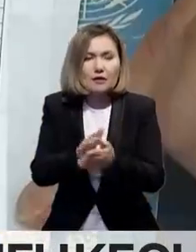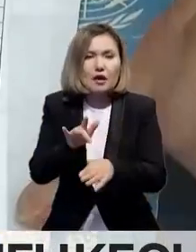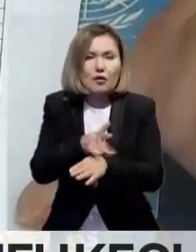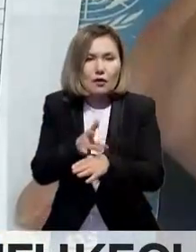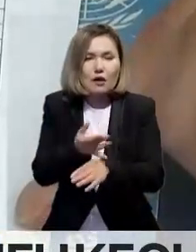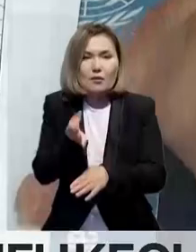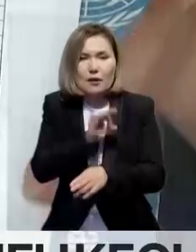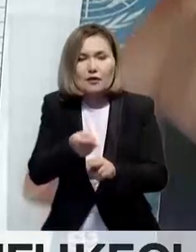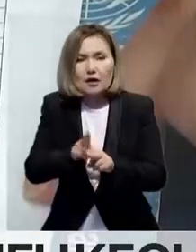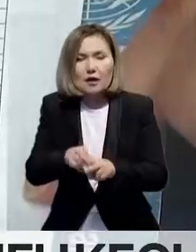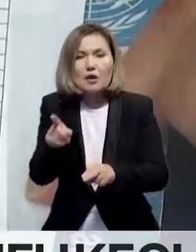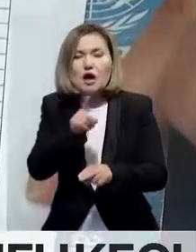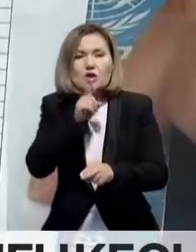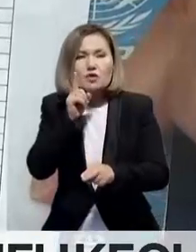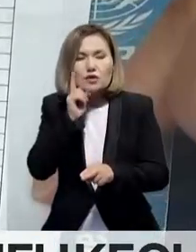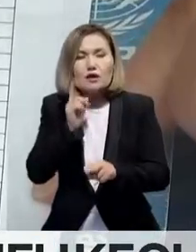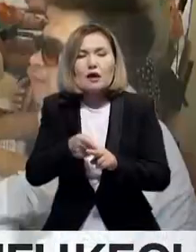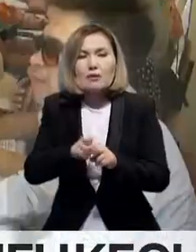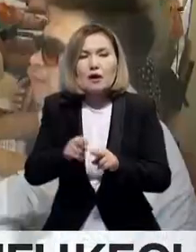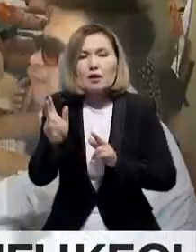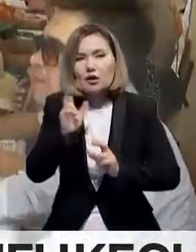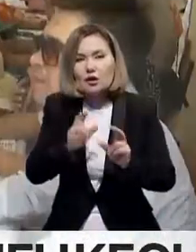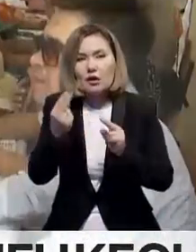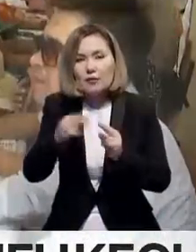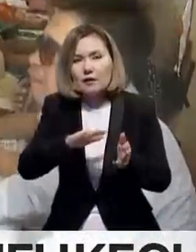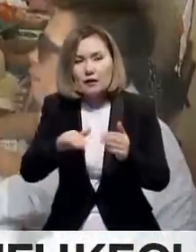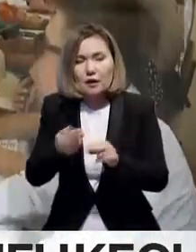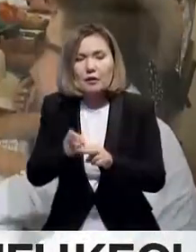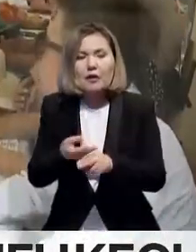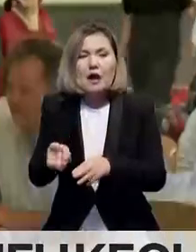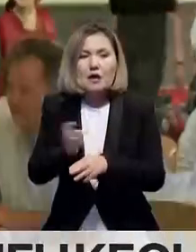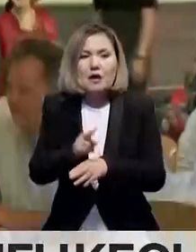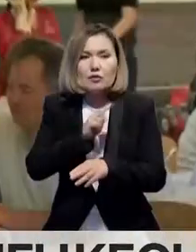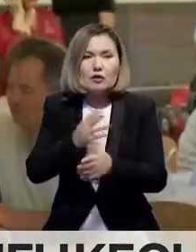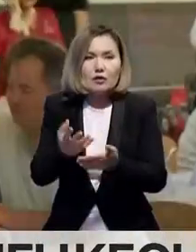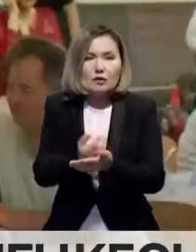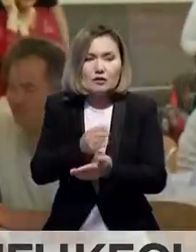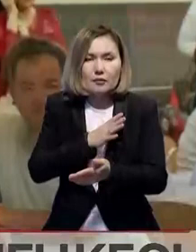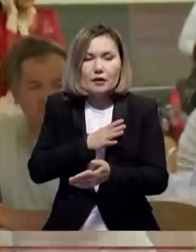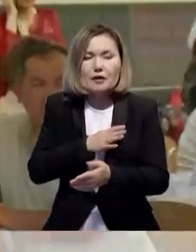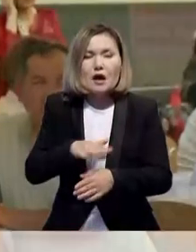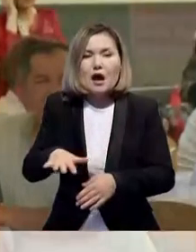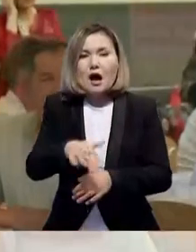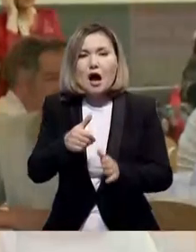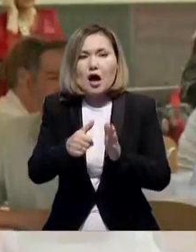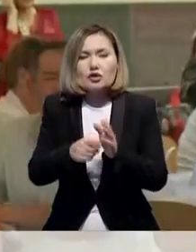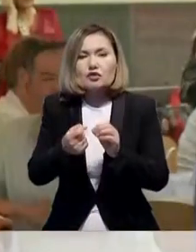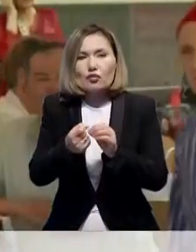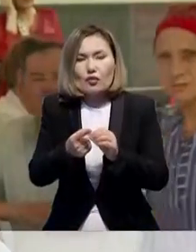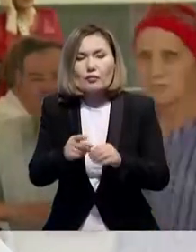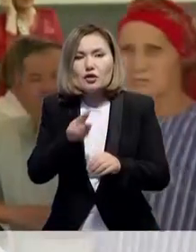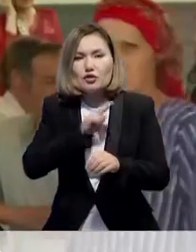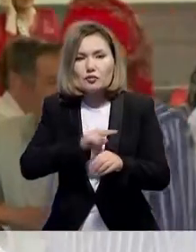мен оқу бітіруші түлектер жұмыс беруші мекеме өкілдерімен тікелей тілдесті. Аймағымыздан 611 бос жұмыс